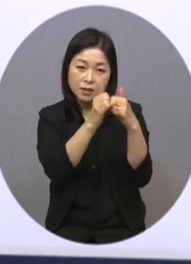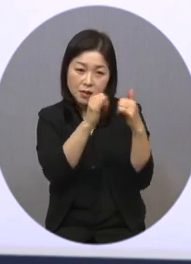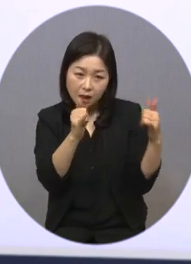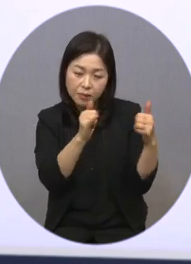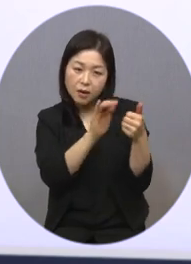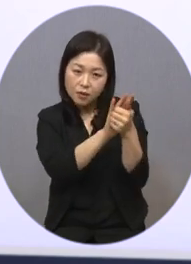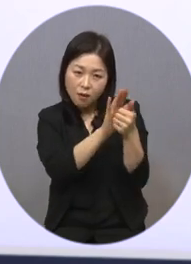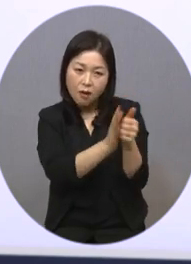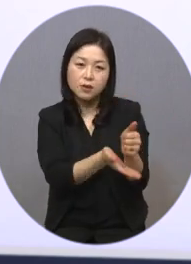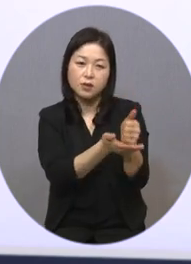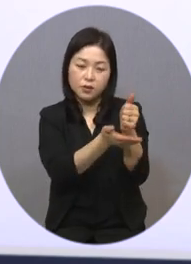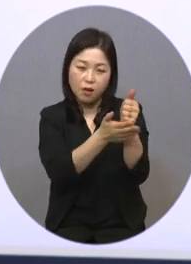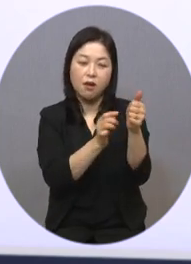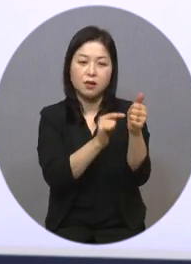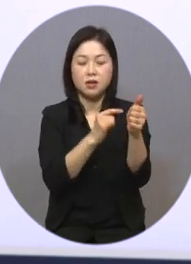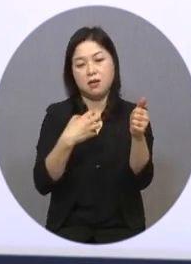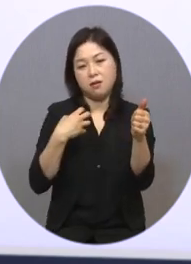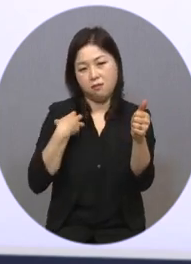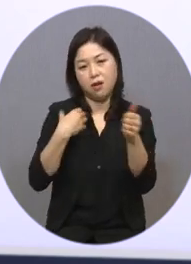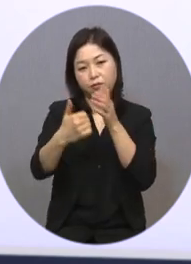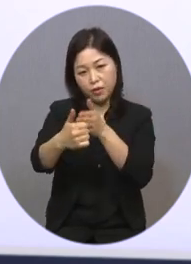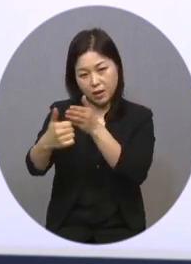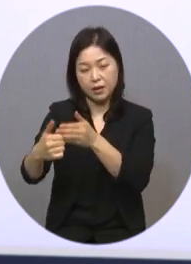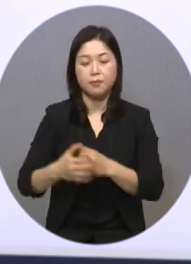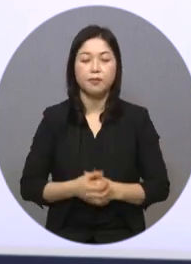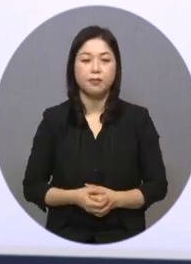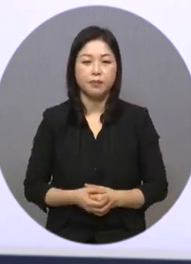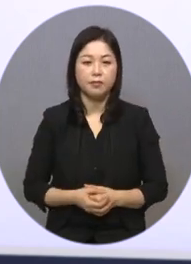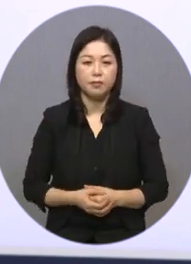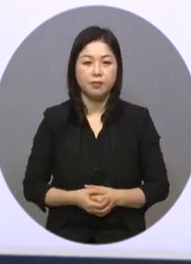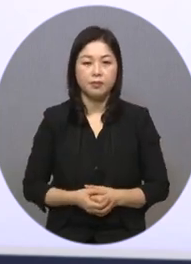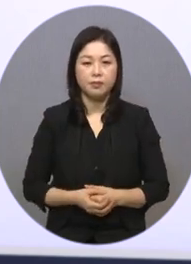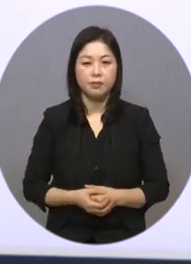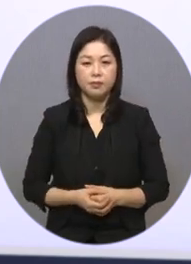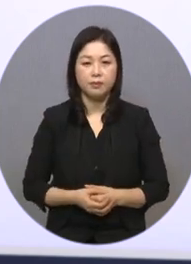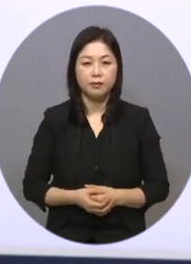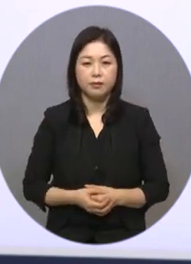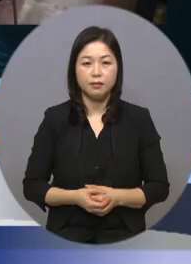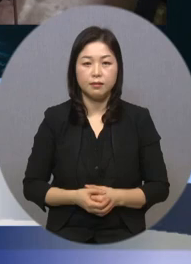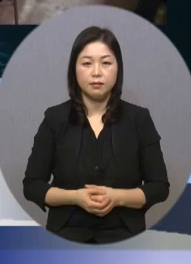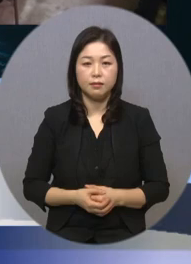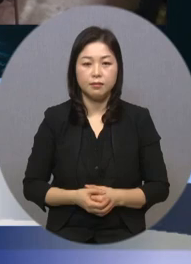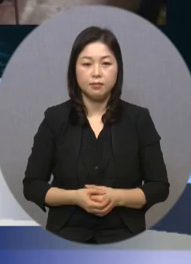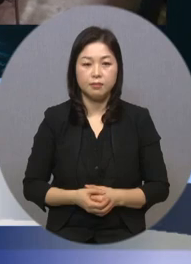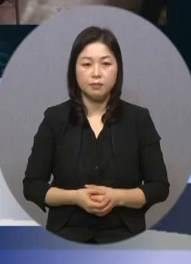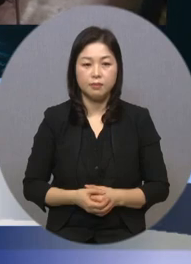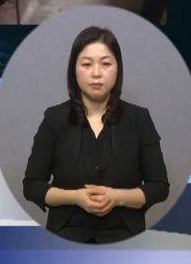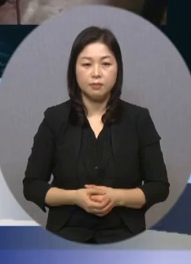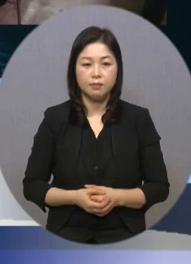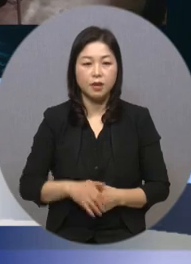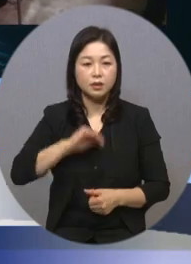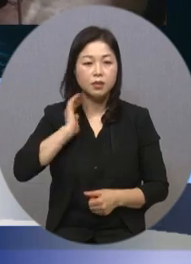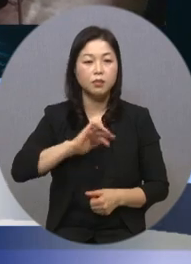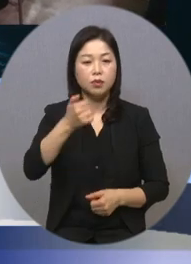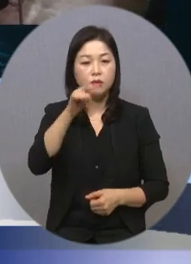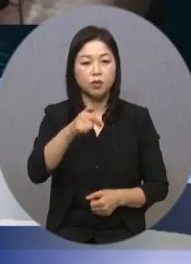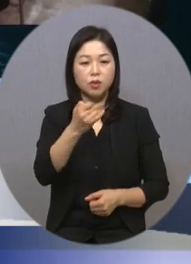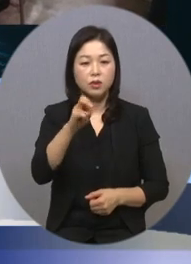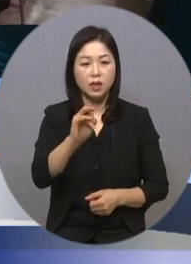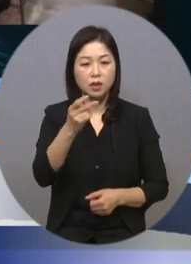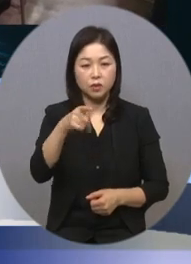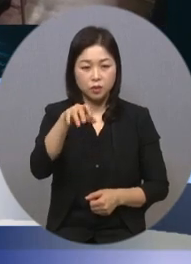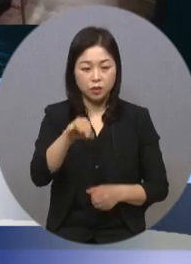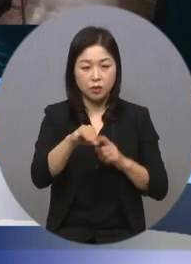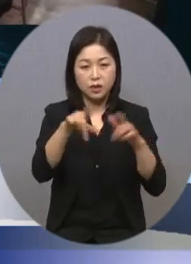디딤돌이 되어주기를 기원합니다. 복지TV 뉴스 권용찬입니다. 의정부 노경동의